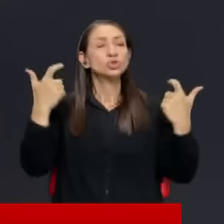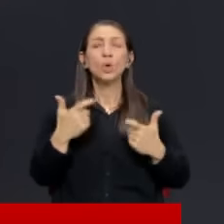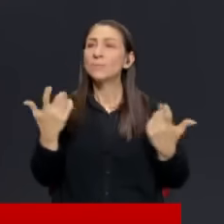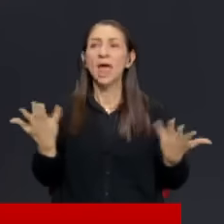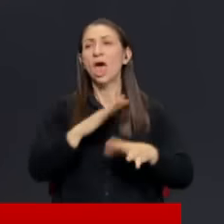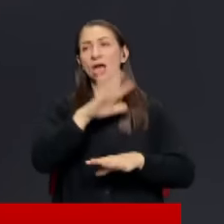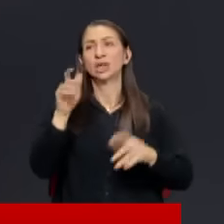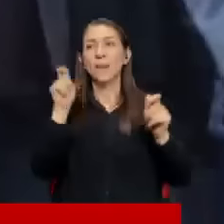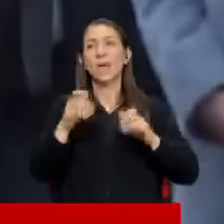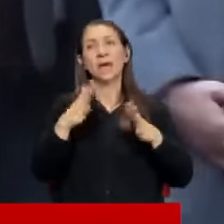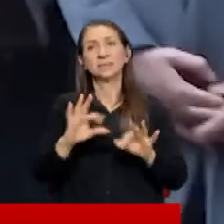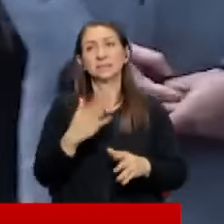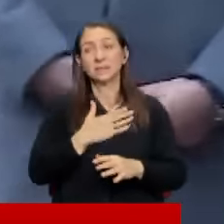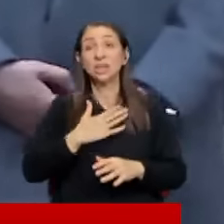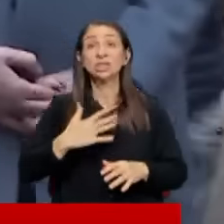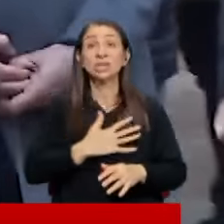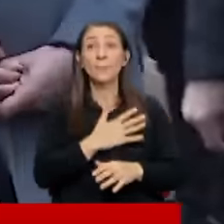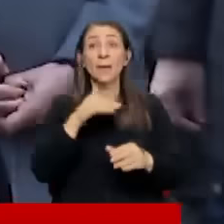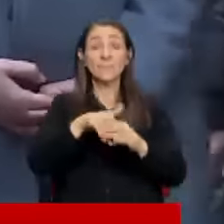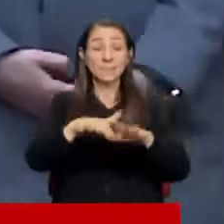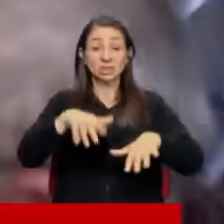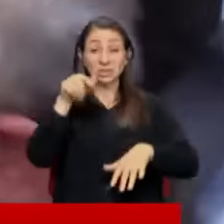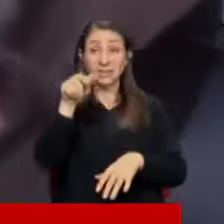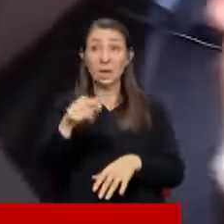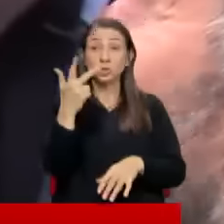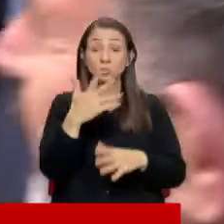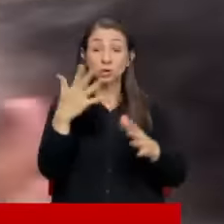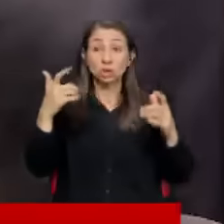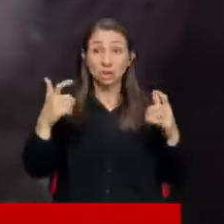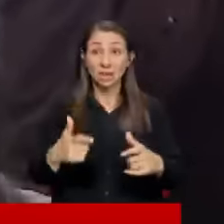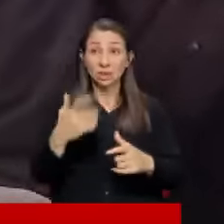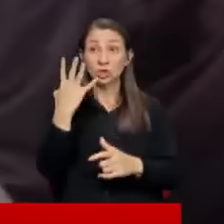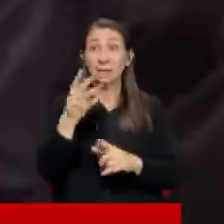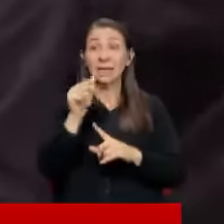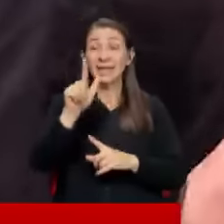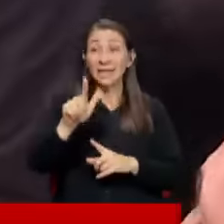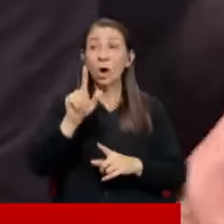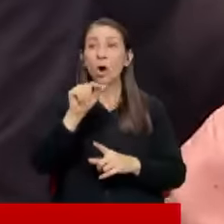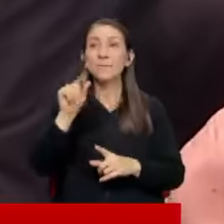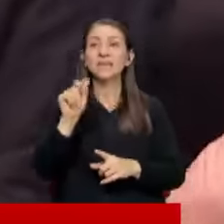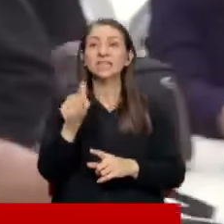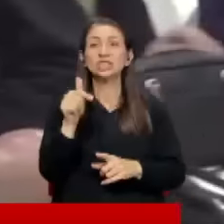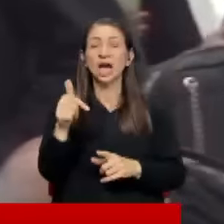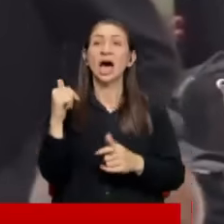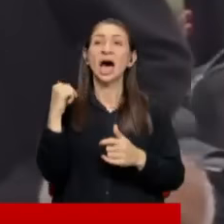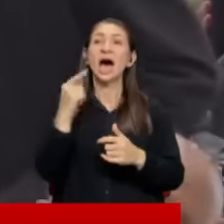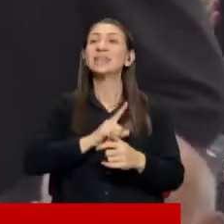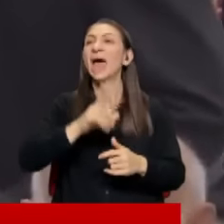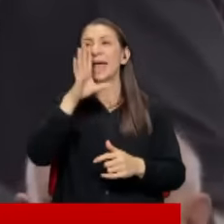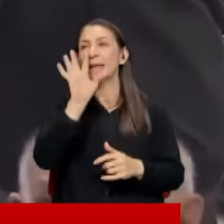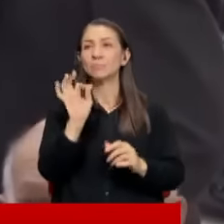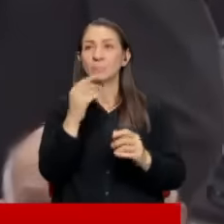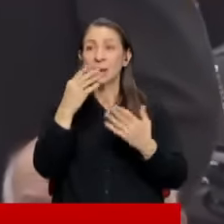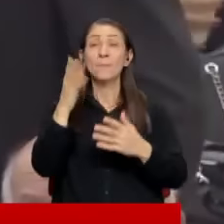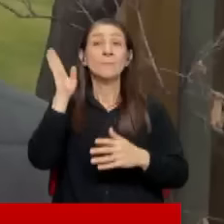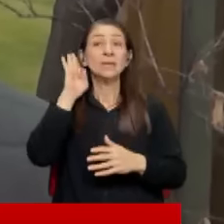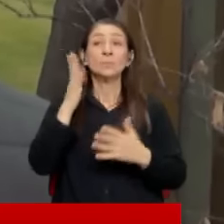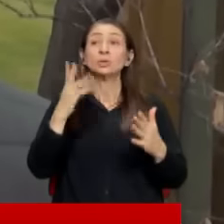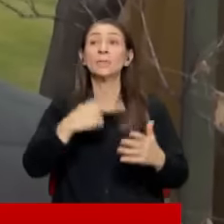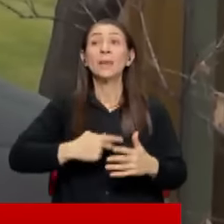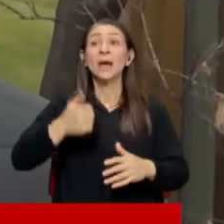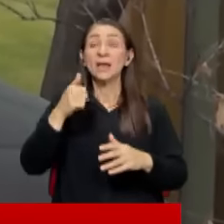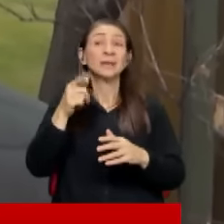düşen her şeyi yapmaya hazırız. CHP Parti Meclisi'nde 3'ü büyükşehir olmak üzere 4 il ve 11 ilçede daha adaylarını belirledi. Malatya Büyükşehir